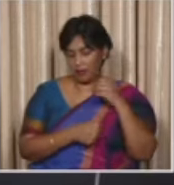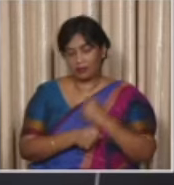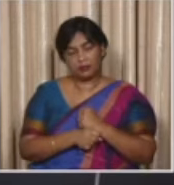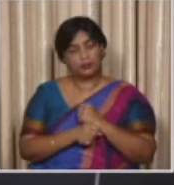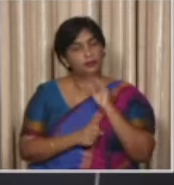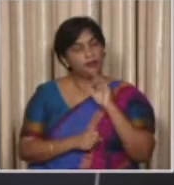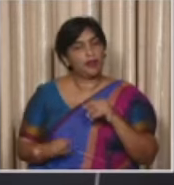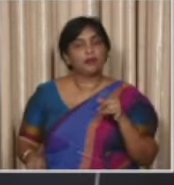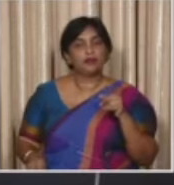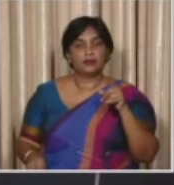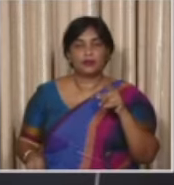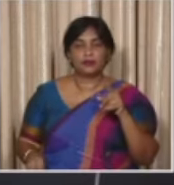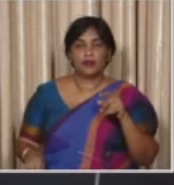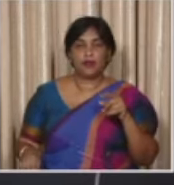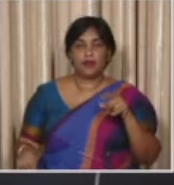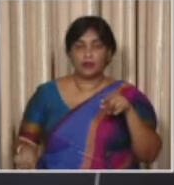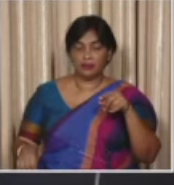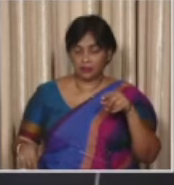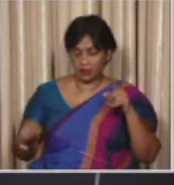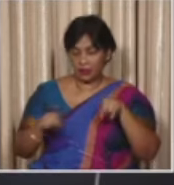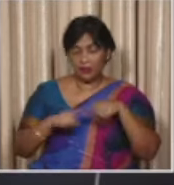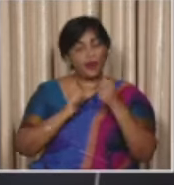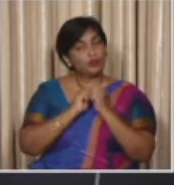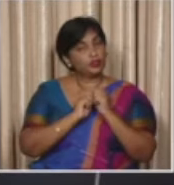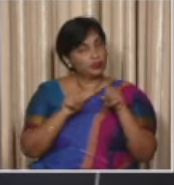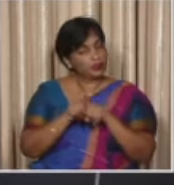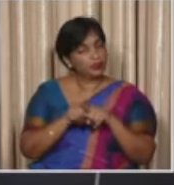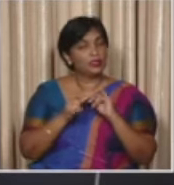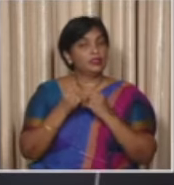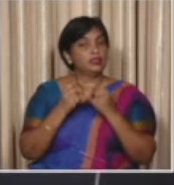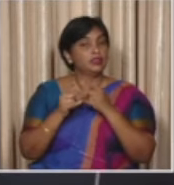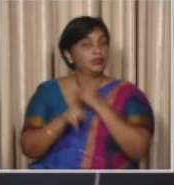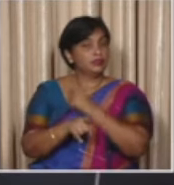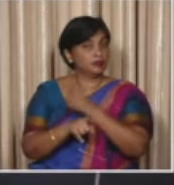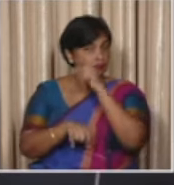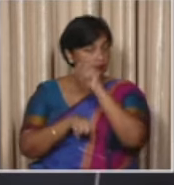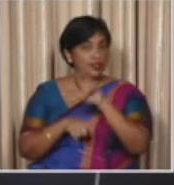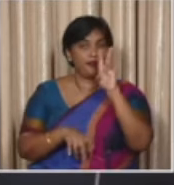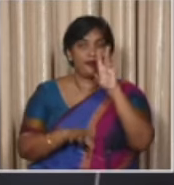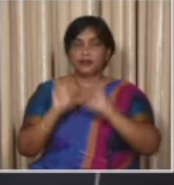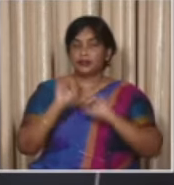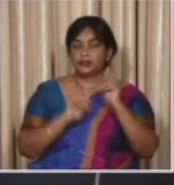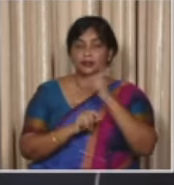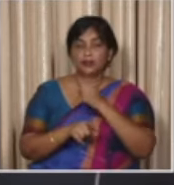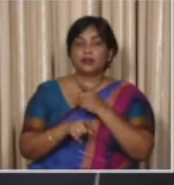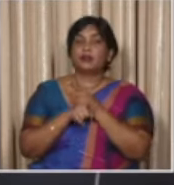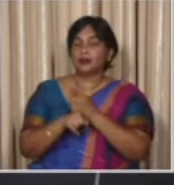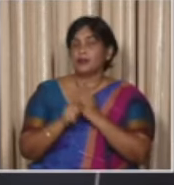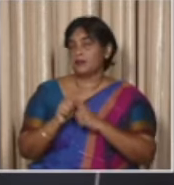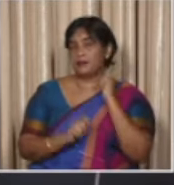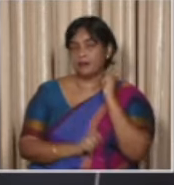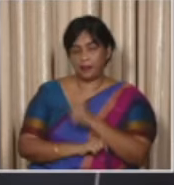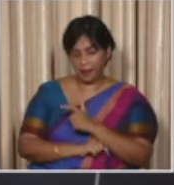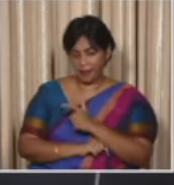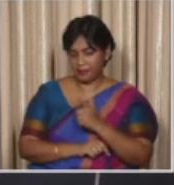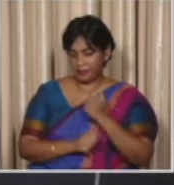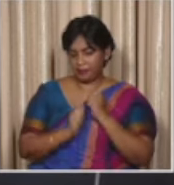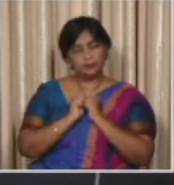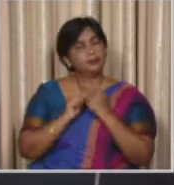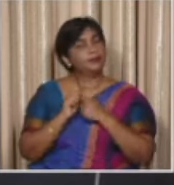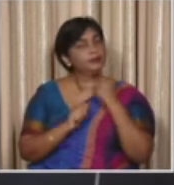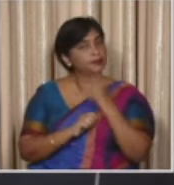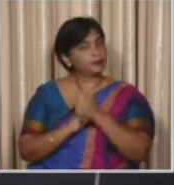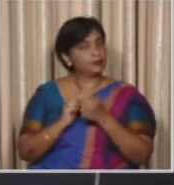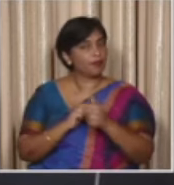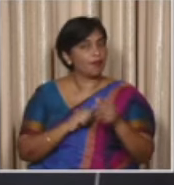විසින් වෙනත් වෘත්තිකයන්ට මෙන්ම අධ්‍යයන කාර්ය මණ්ඩලට 125කින් අධ්‍යයන දීමනාවක් දුන්නා. ඒතර අධ්‍යයන දීමනාව